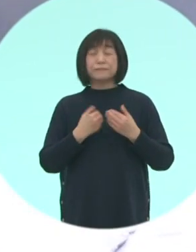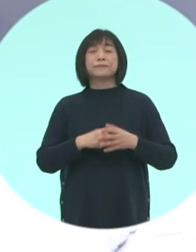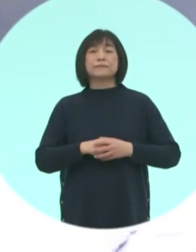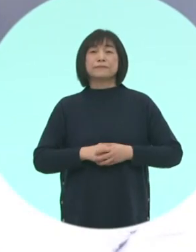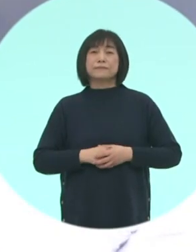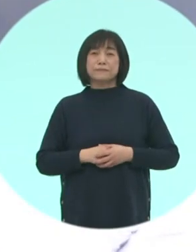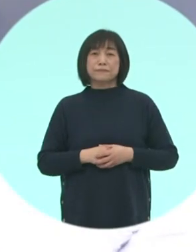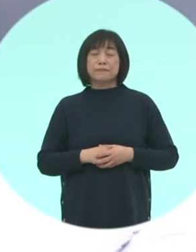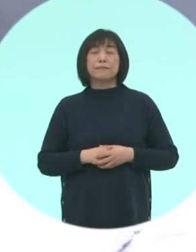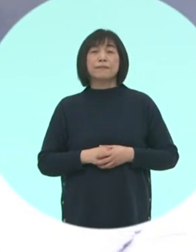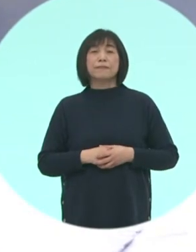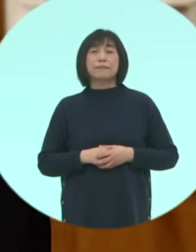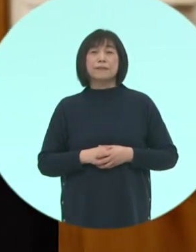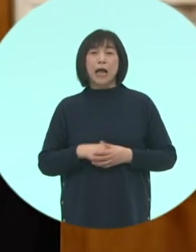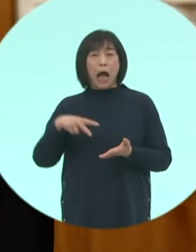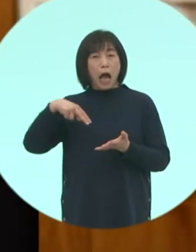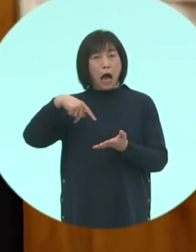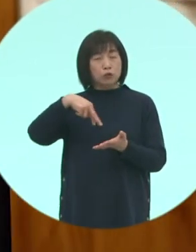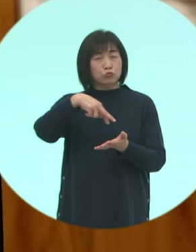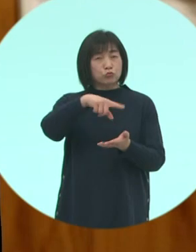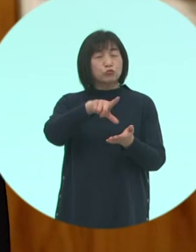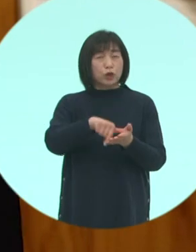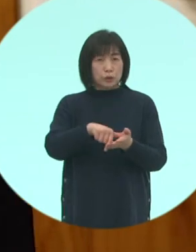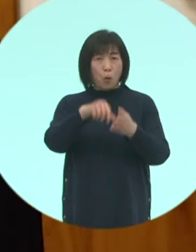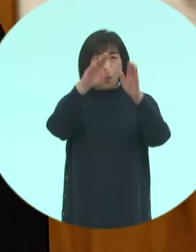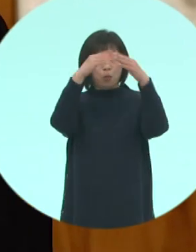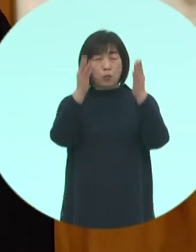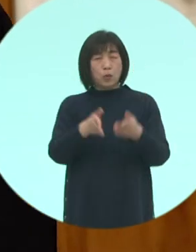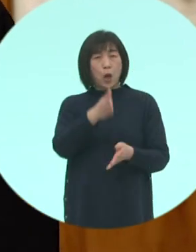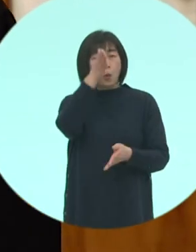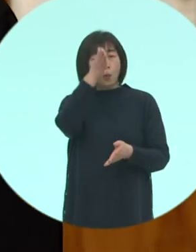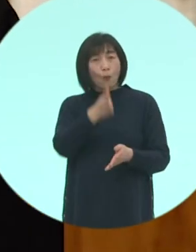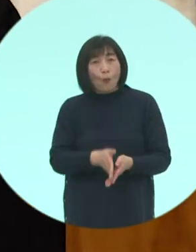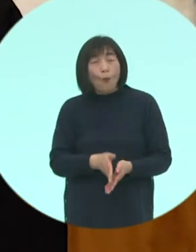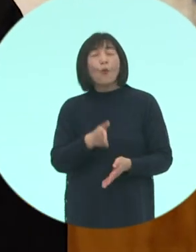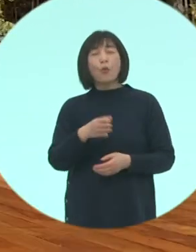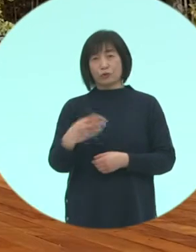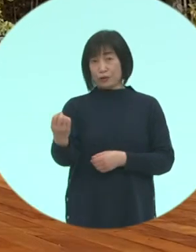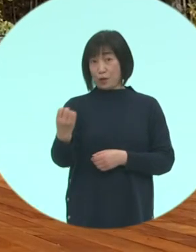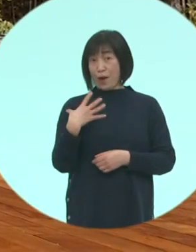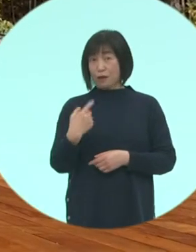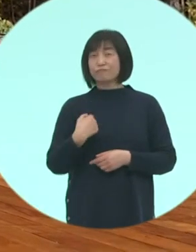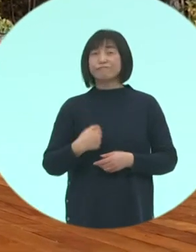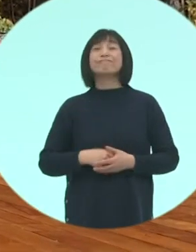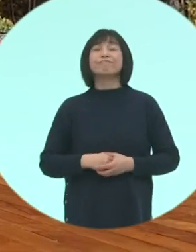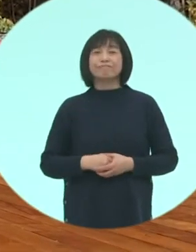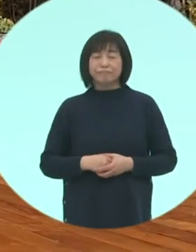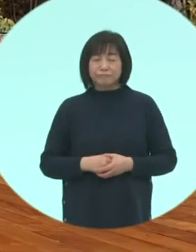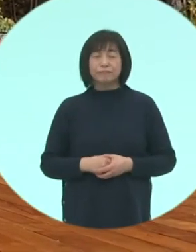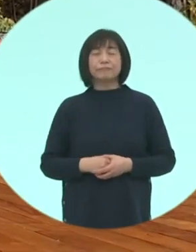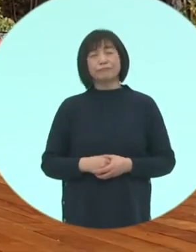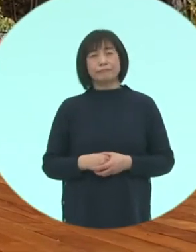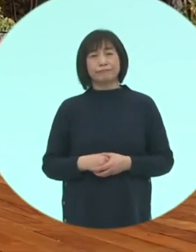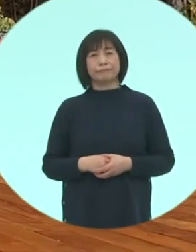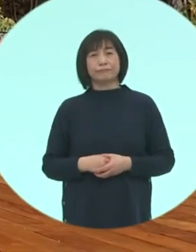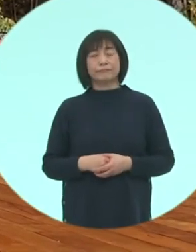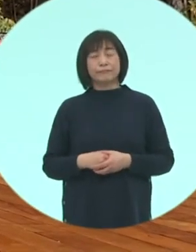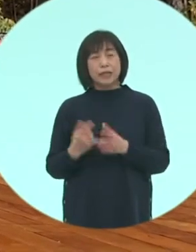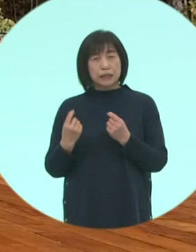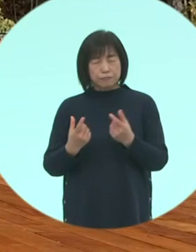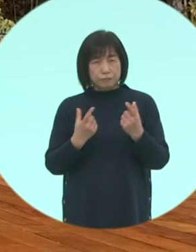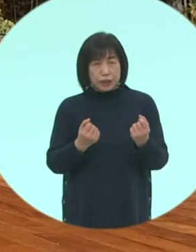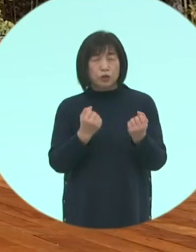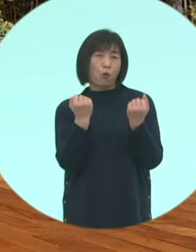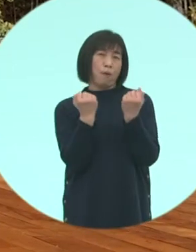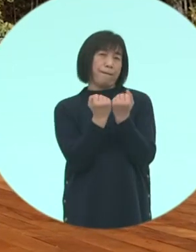、歩く時でも背筋が伸びてますねって言われますね。 しっかりとした所作を繰り返すことで